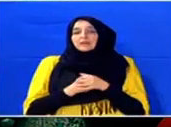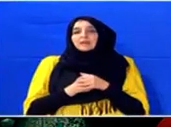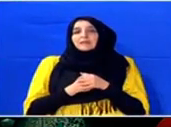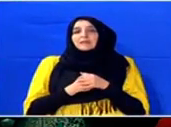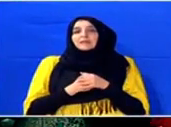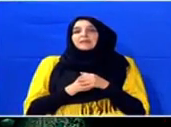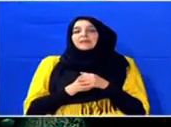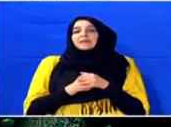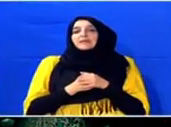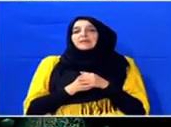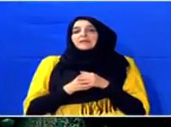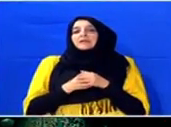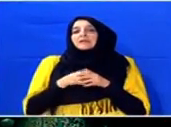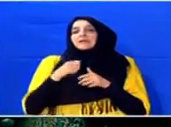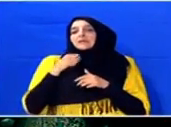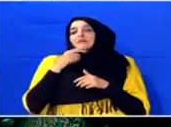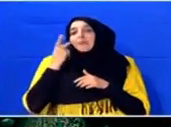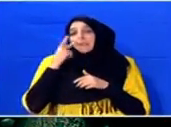طيب طيب